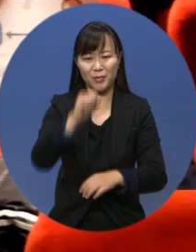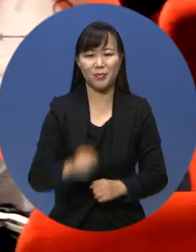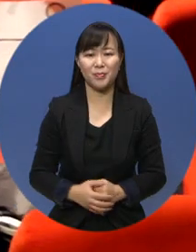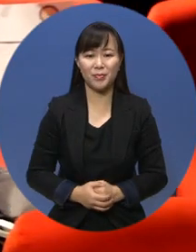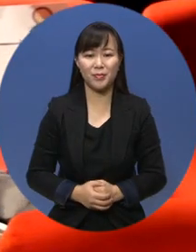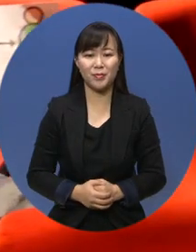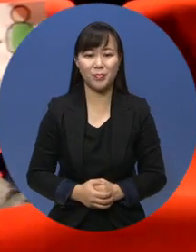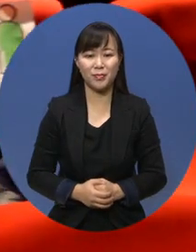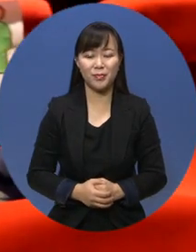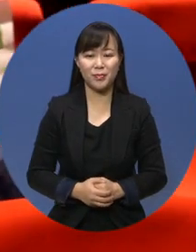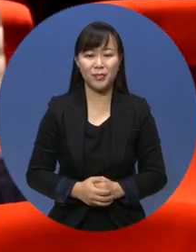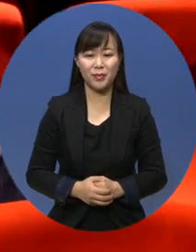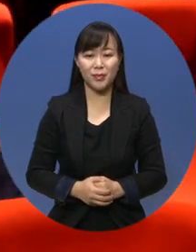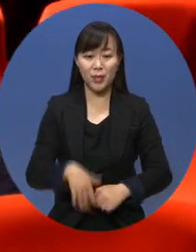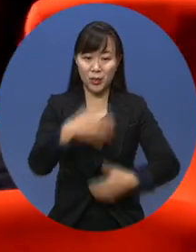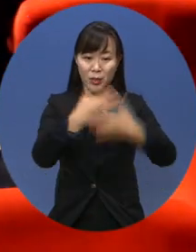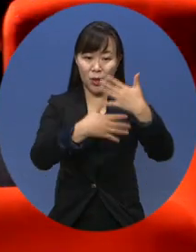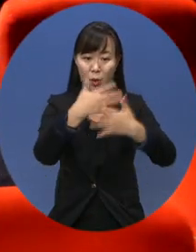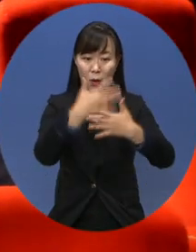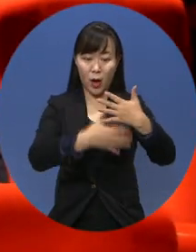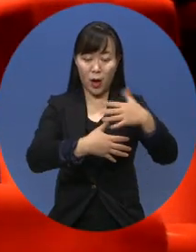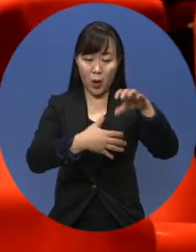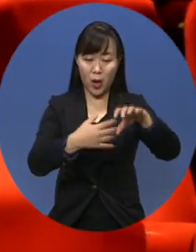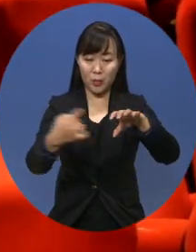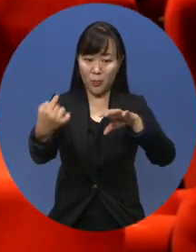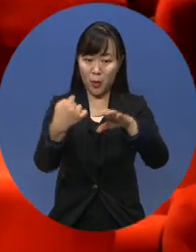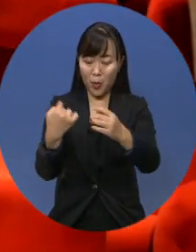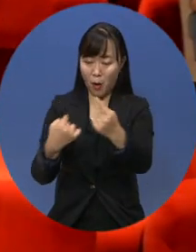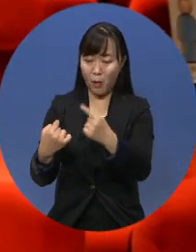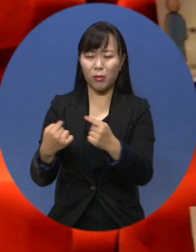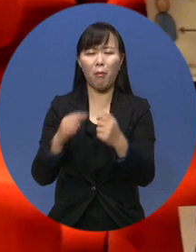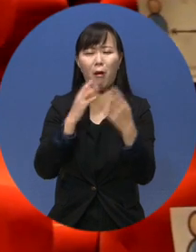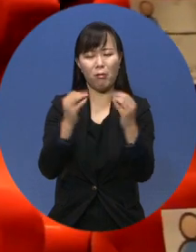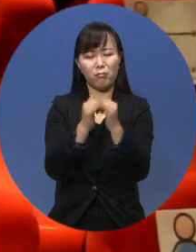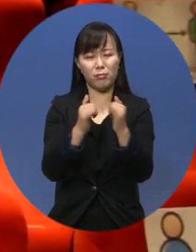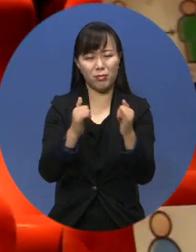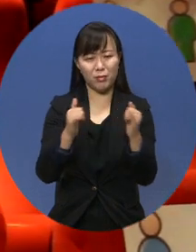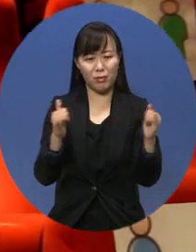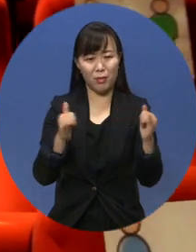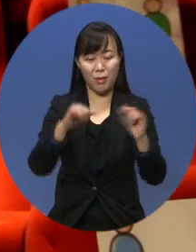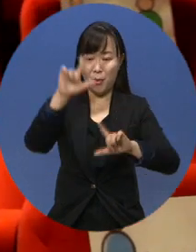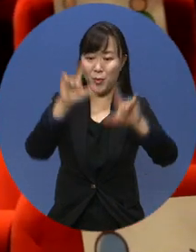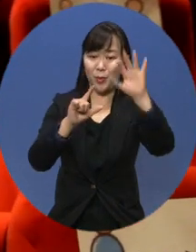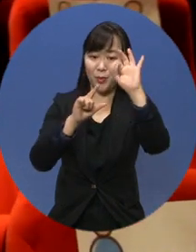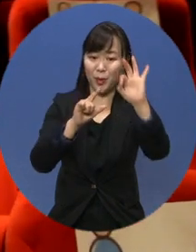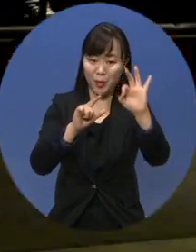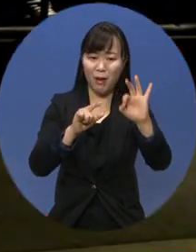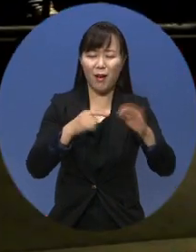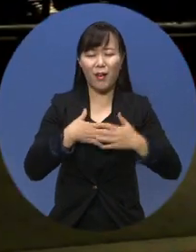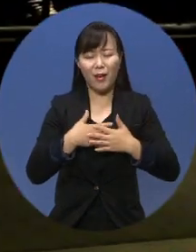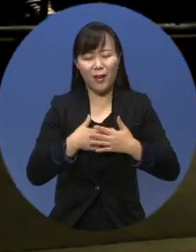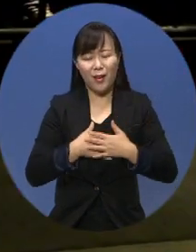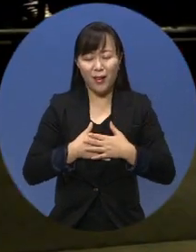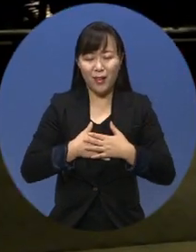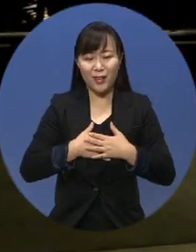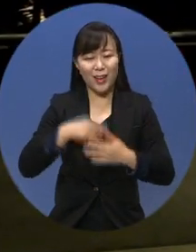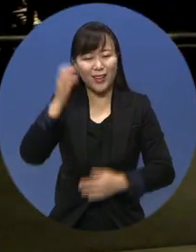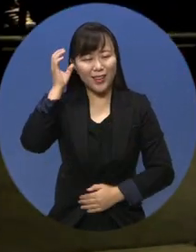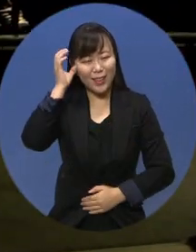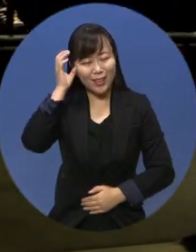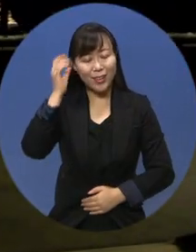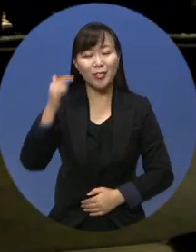좋습니다. 영화관으로 들어선 다양한 연령층의 봉사자들의 모습에는 설렘과